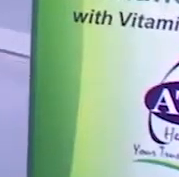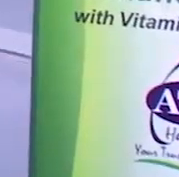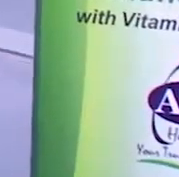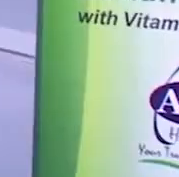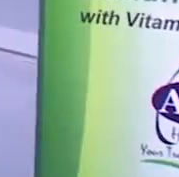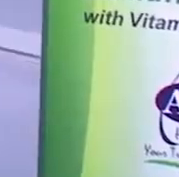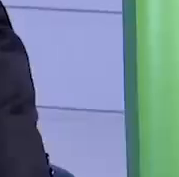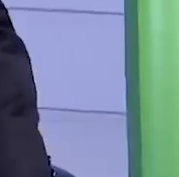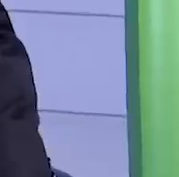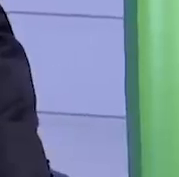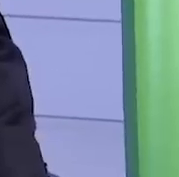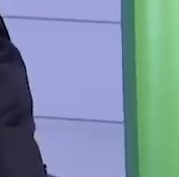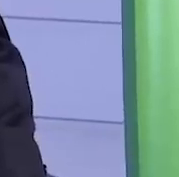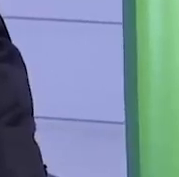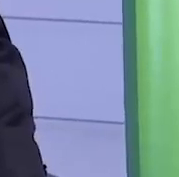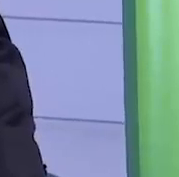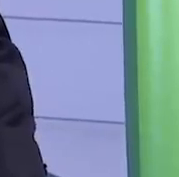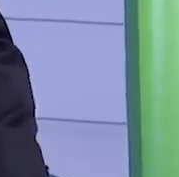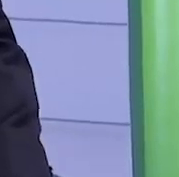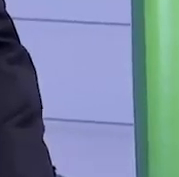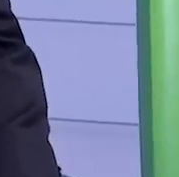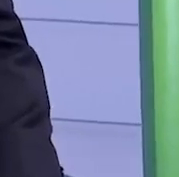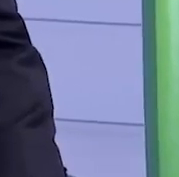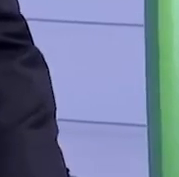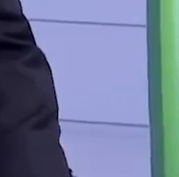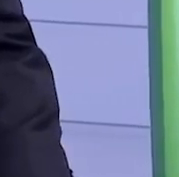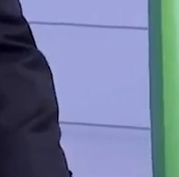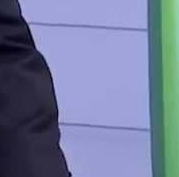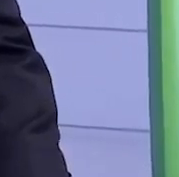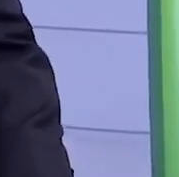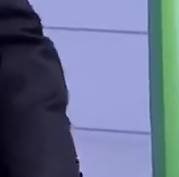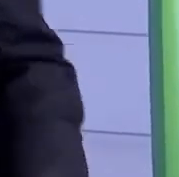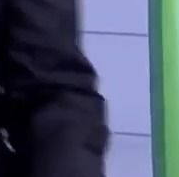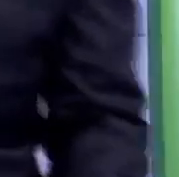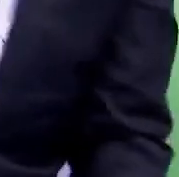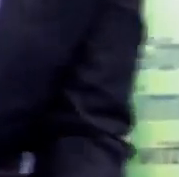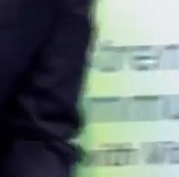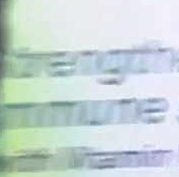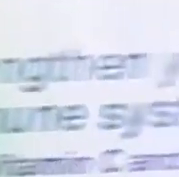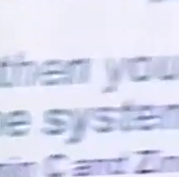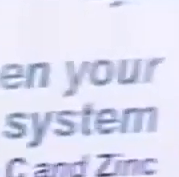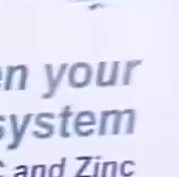ko nga. Verified. Okay. Vita Zinc. Go!